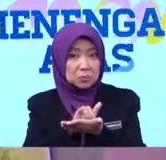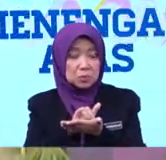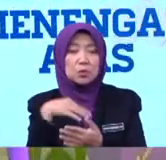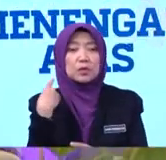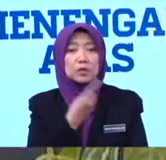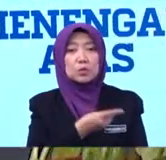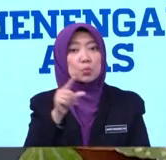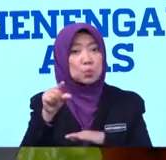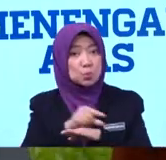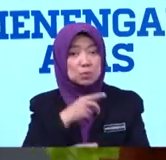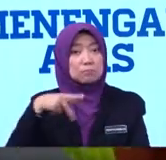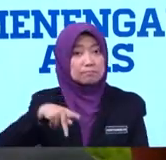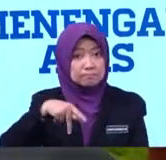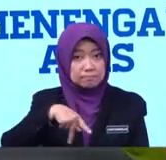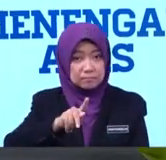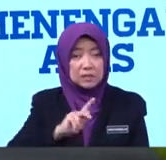bicara